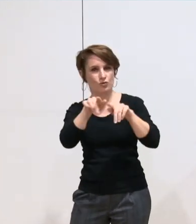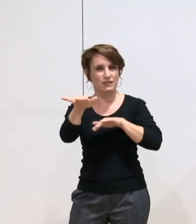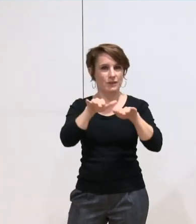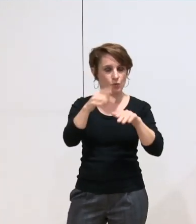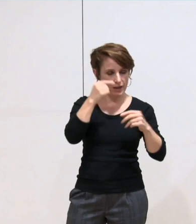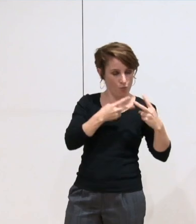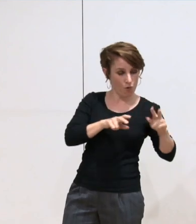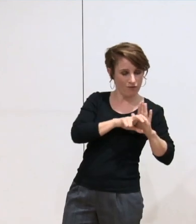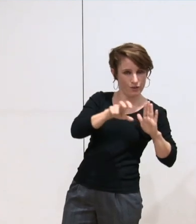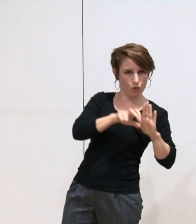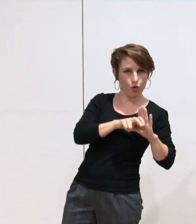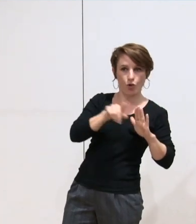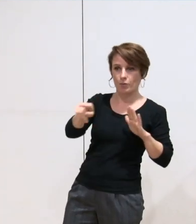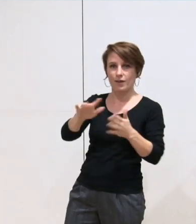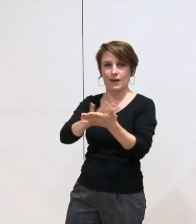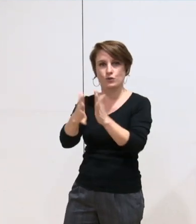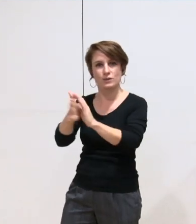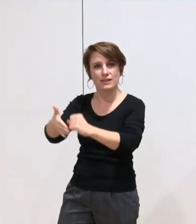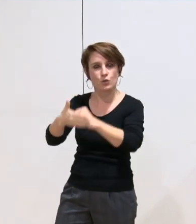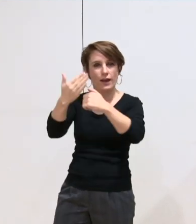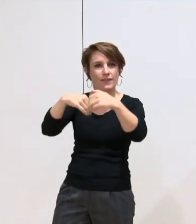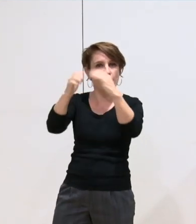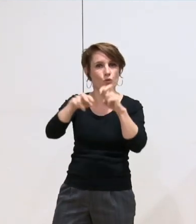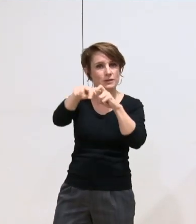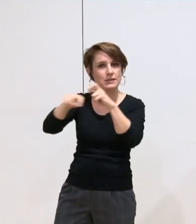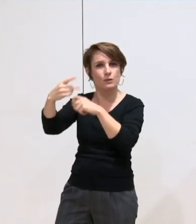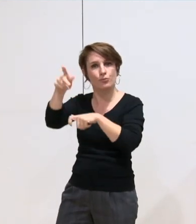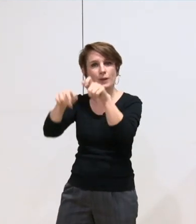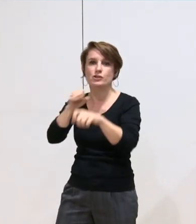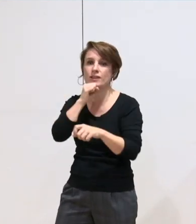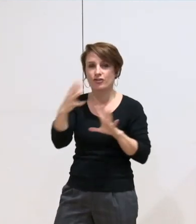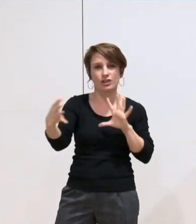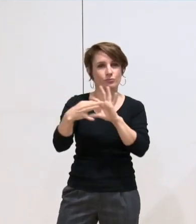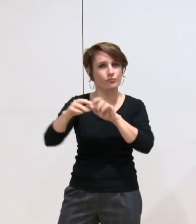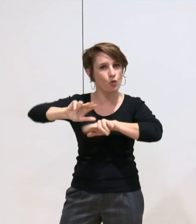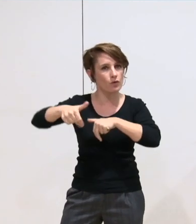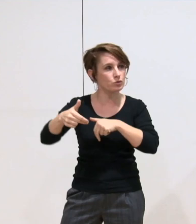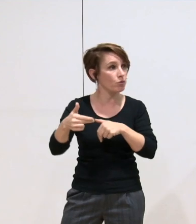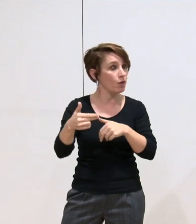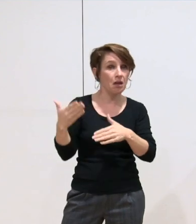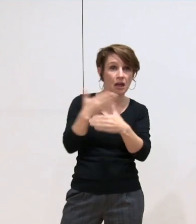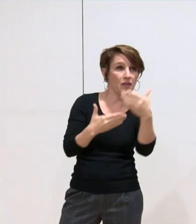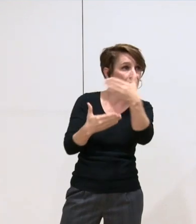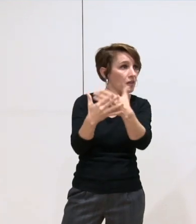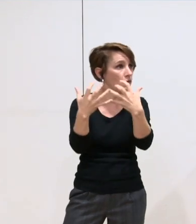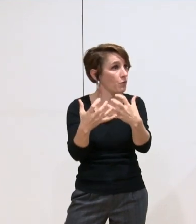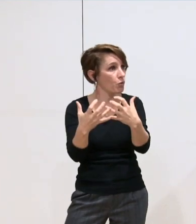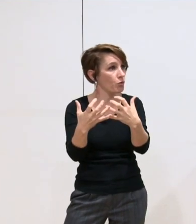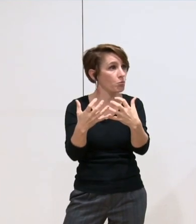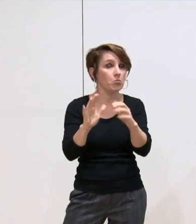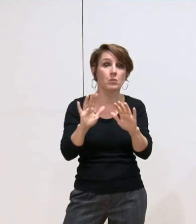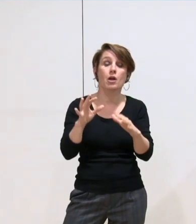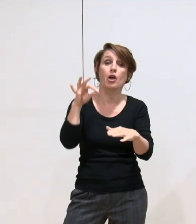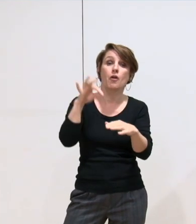de Grenoble et l'association d'aide à domicile des personnes âgées. Y a-t-il des interventions? Donc, qui ne prend pas